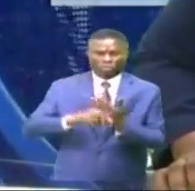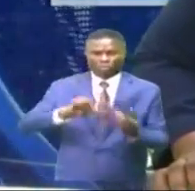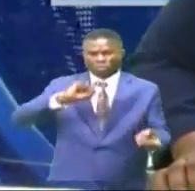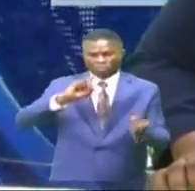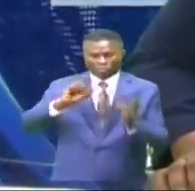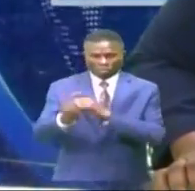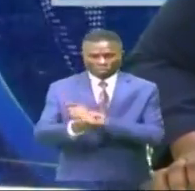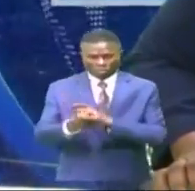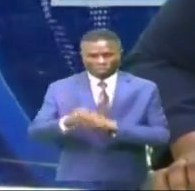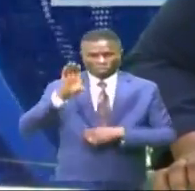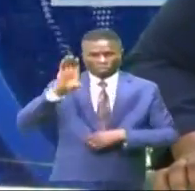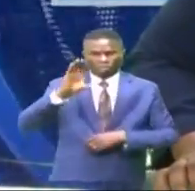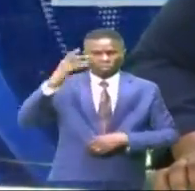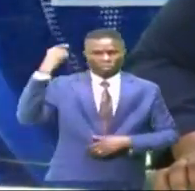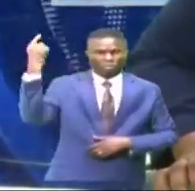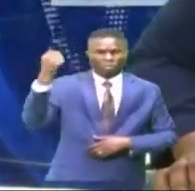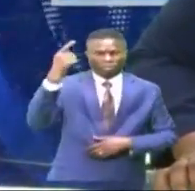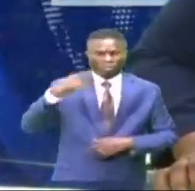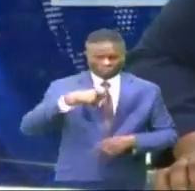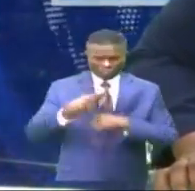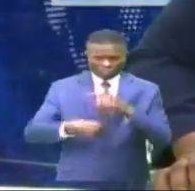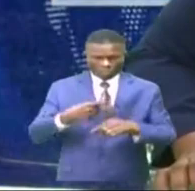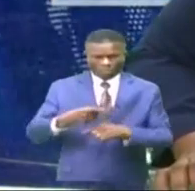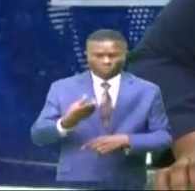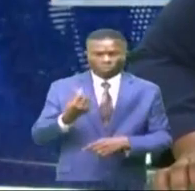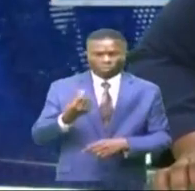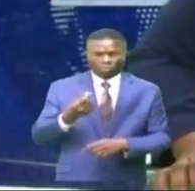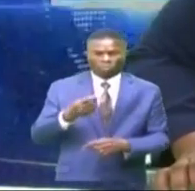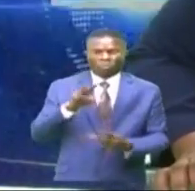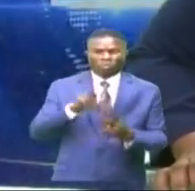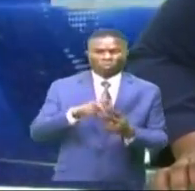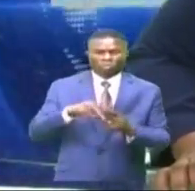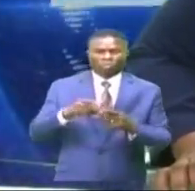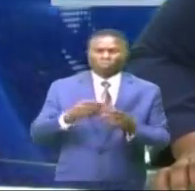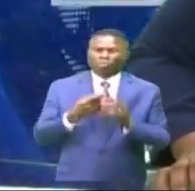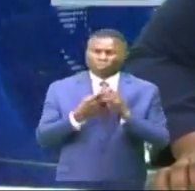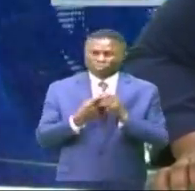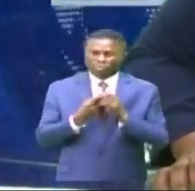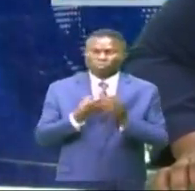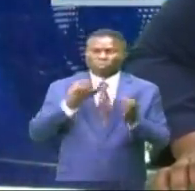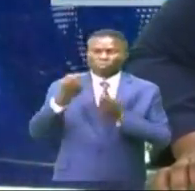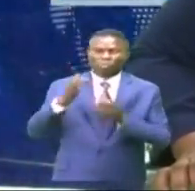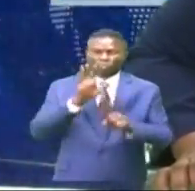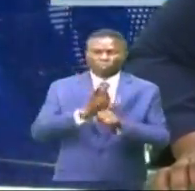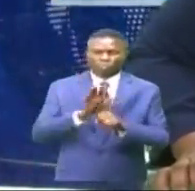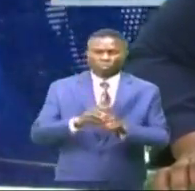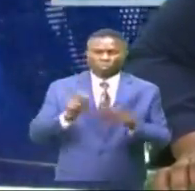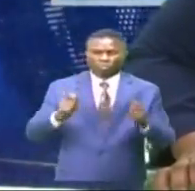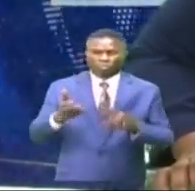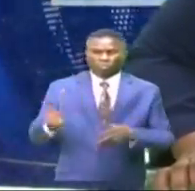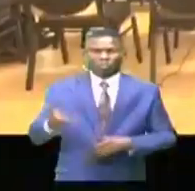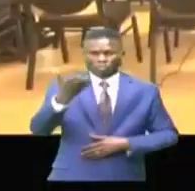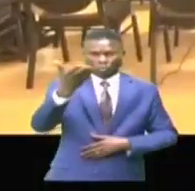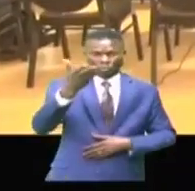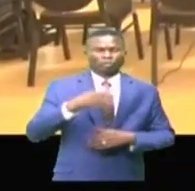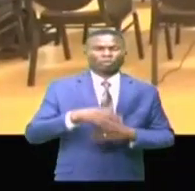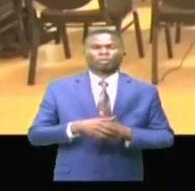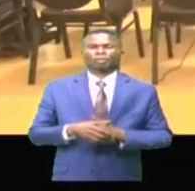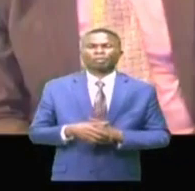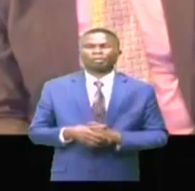de la Banque mondiale viennent de lancer le fond de garantie partielle plus d'explications dans ce reportage